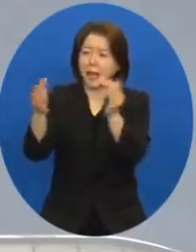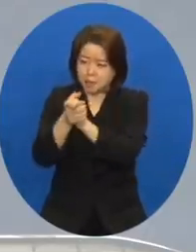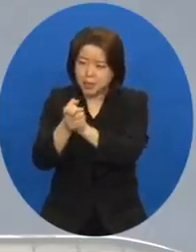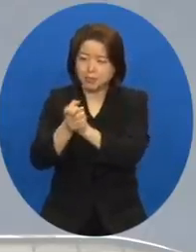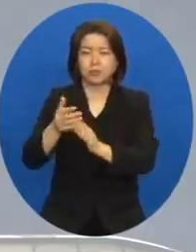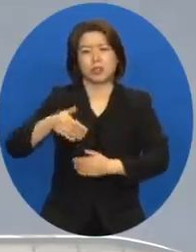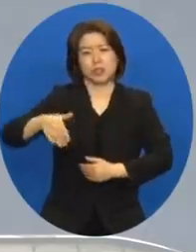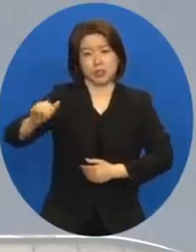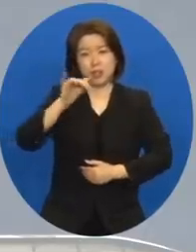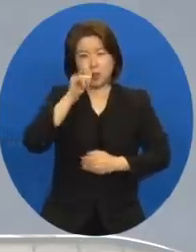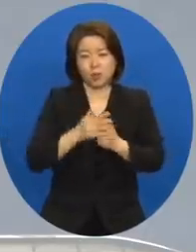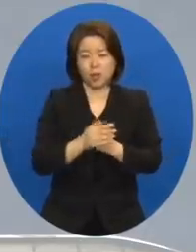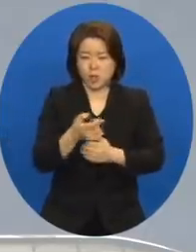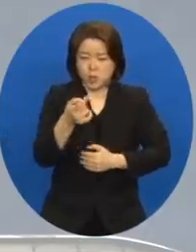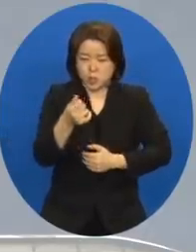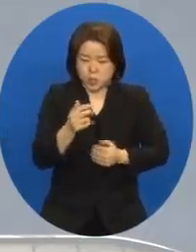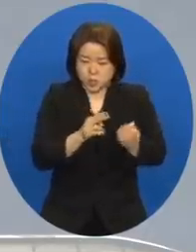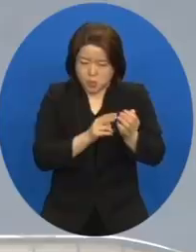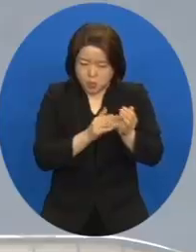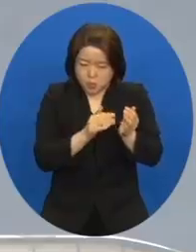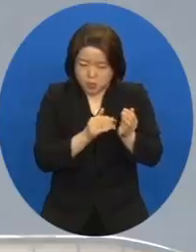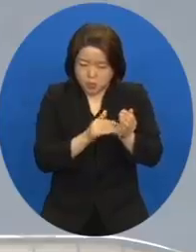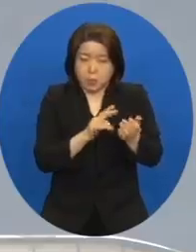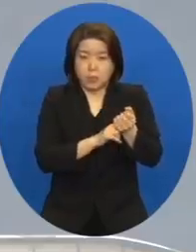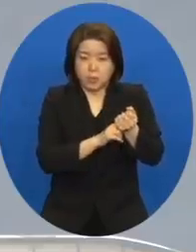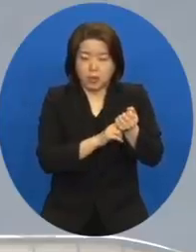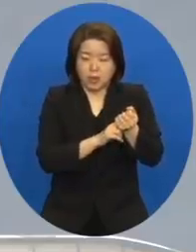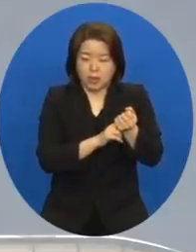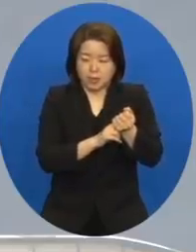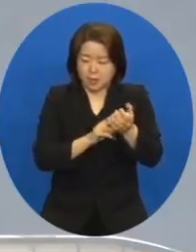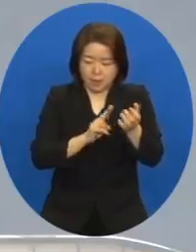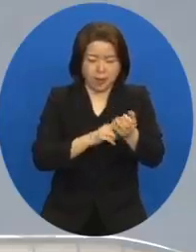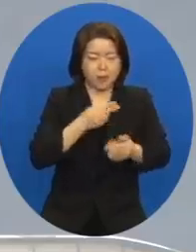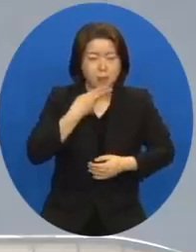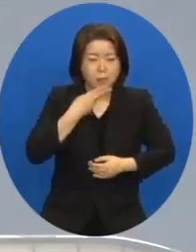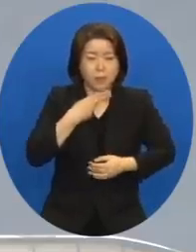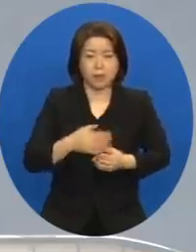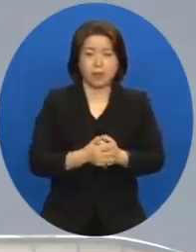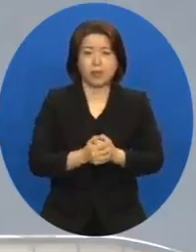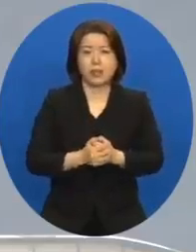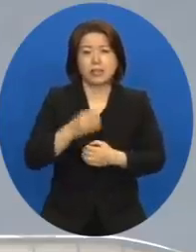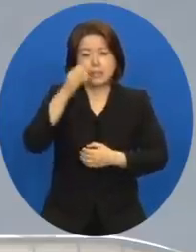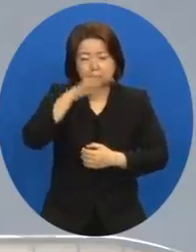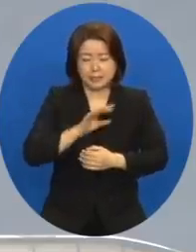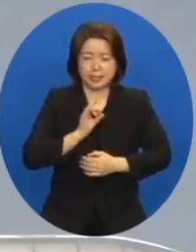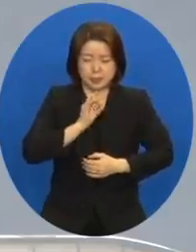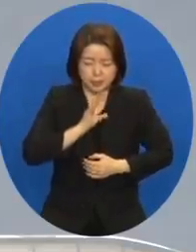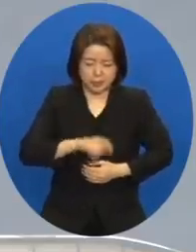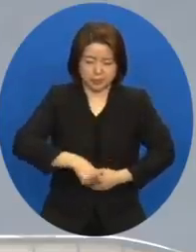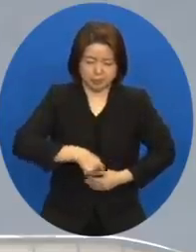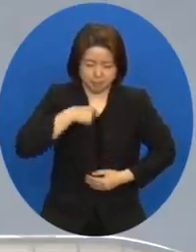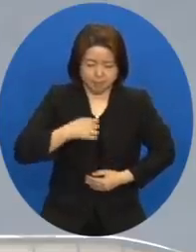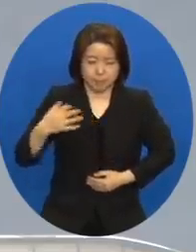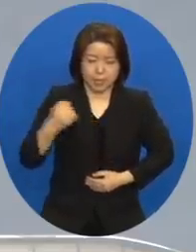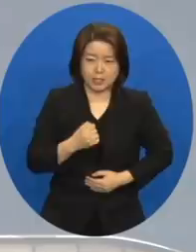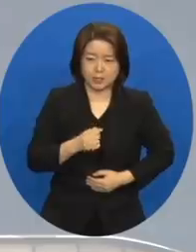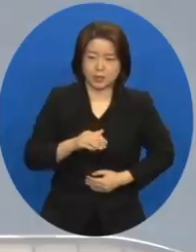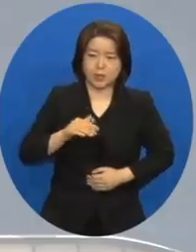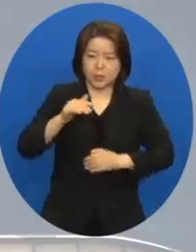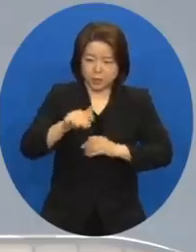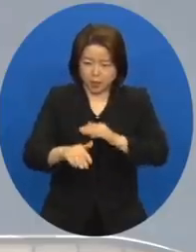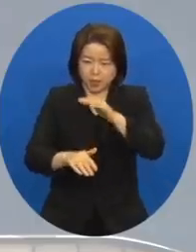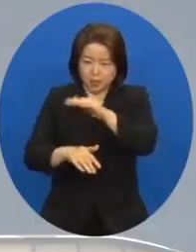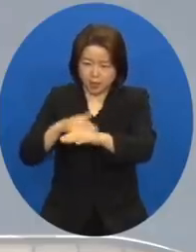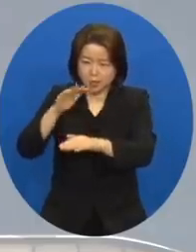갔어요 좀더 숨기거나 뭐 감추려고 하지 않고 그저 어 직 진실하게 나가고 나갔던